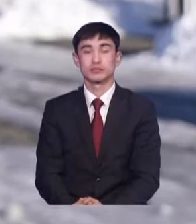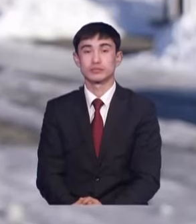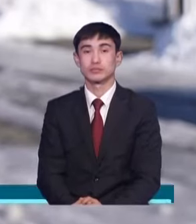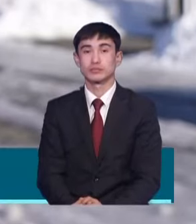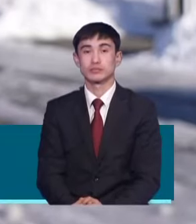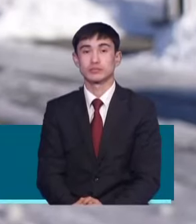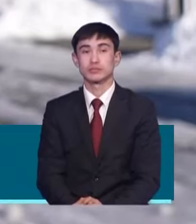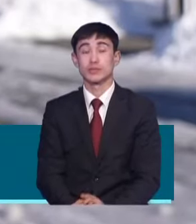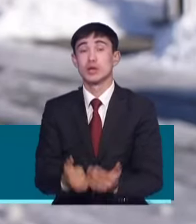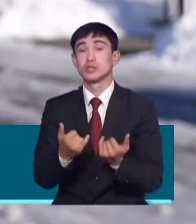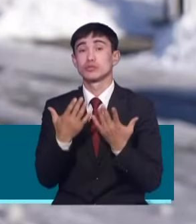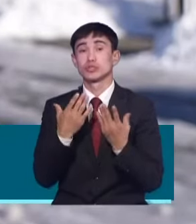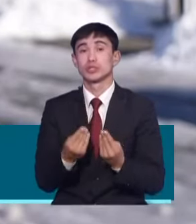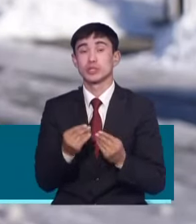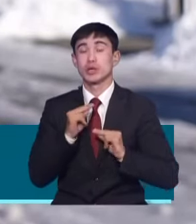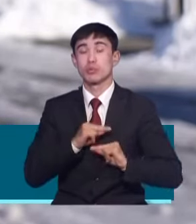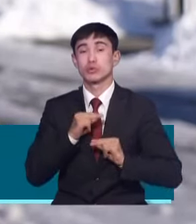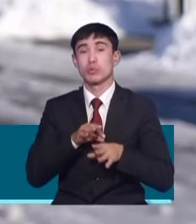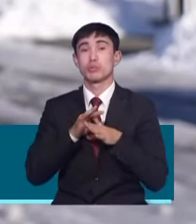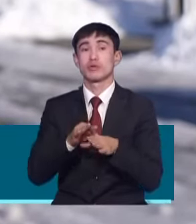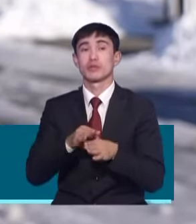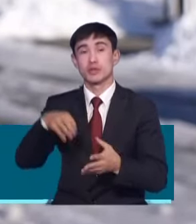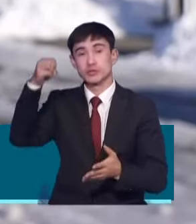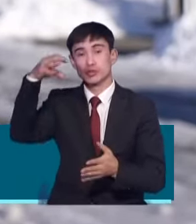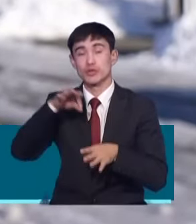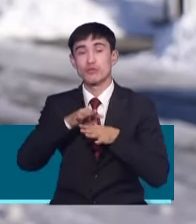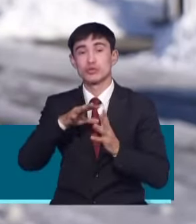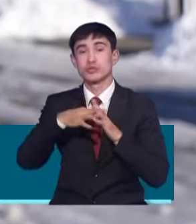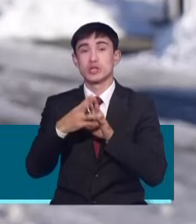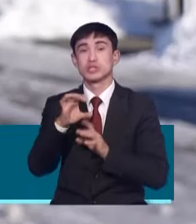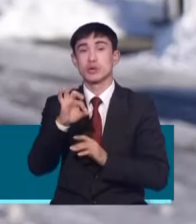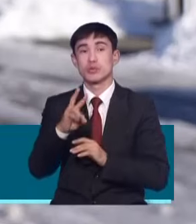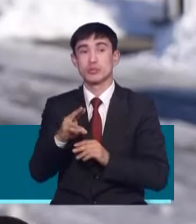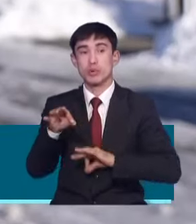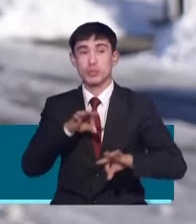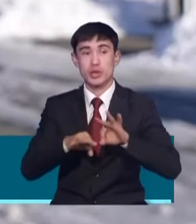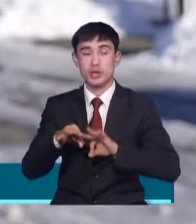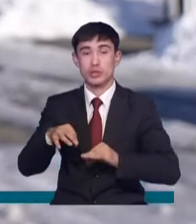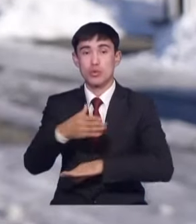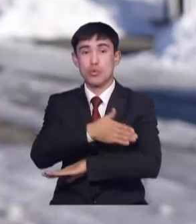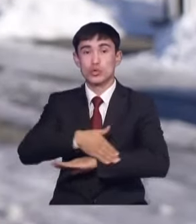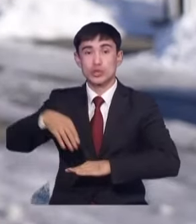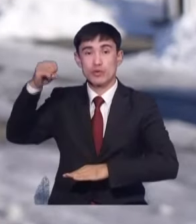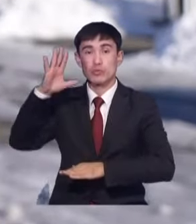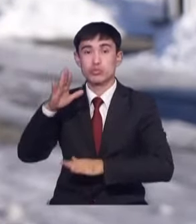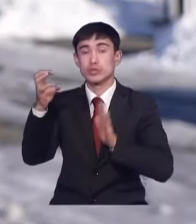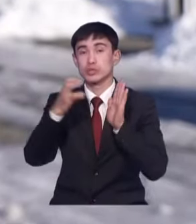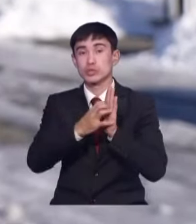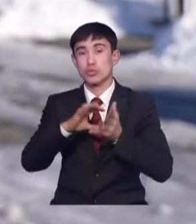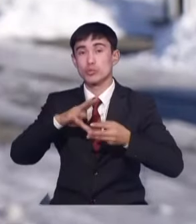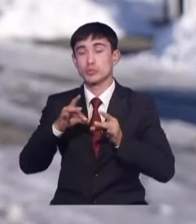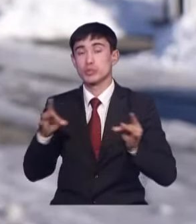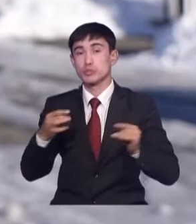тенге на сегодняшний день работы по проведению освещения ведутся в селе Саган по проекту уличные фонари будут размещены на улицах общей